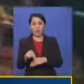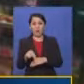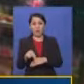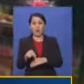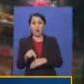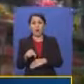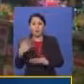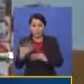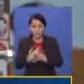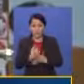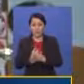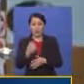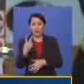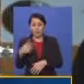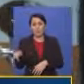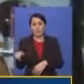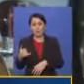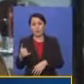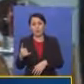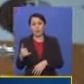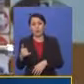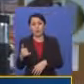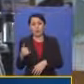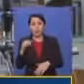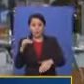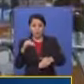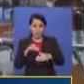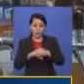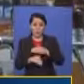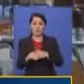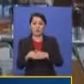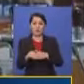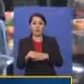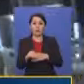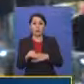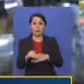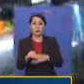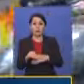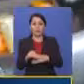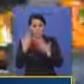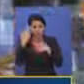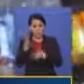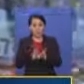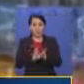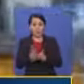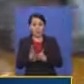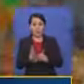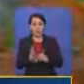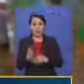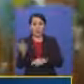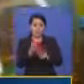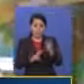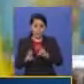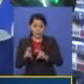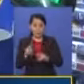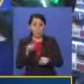набрал 2 пакета, но когда продавец отошла вглубь помещения за очередным видом товара, схватил пакет и убежал в неизвестном направлении. В ходе